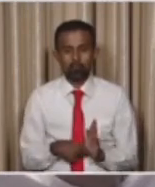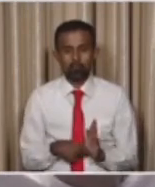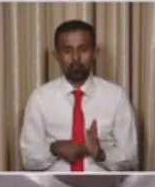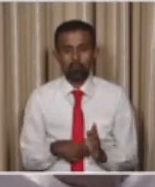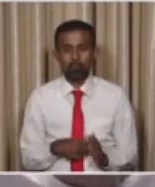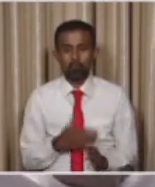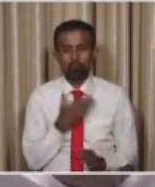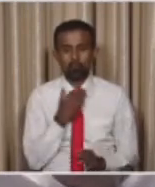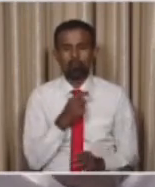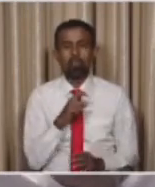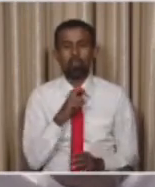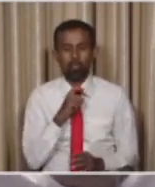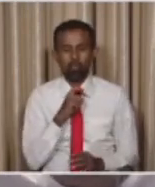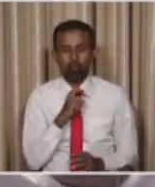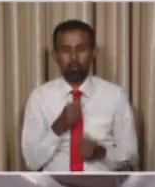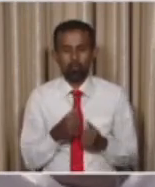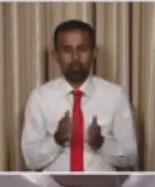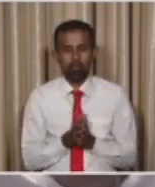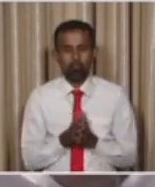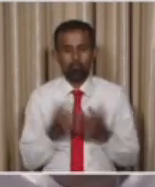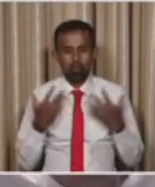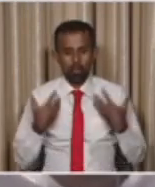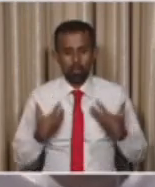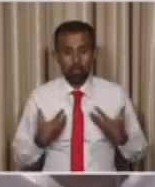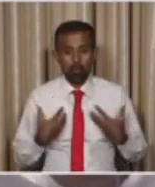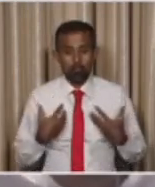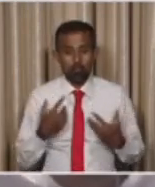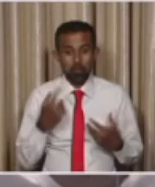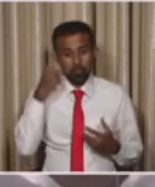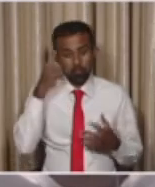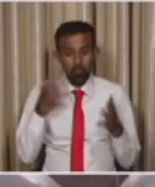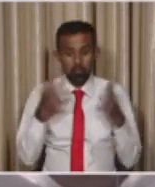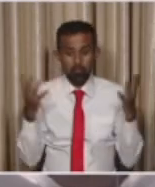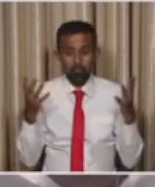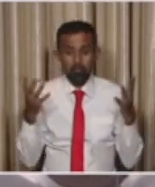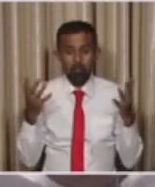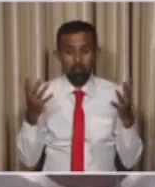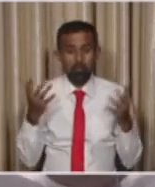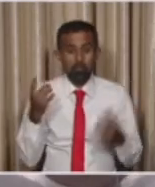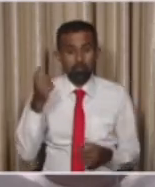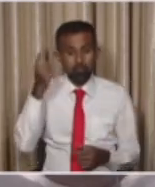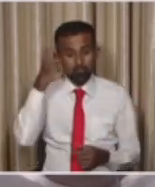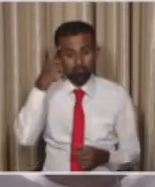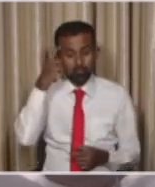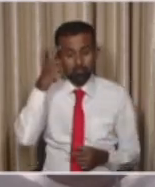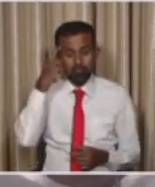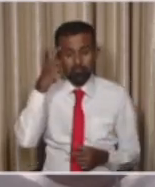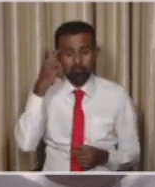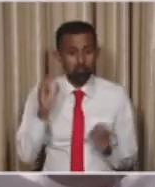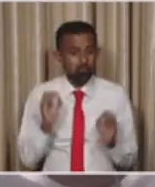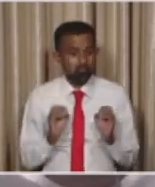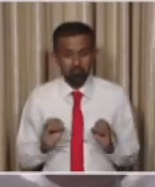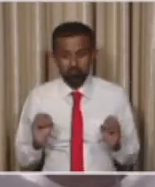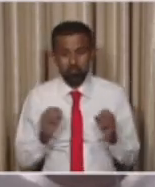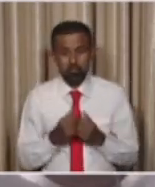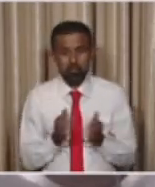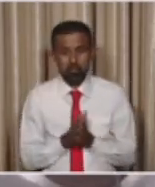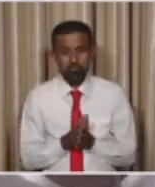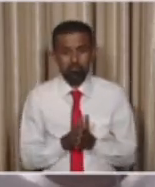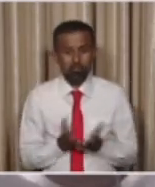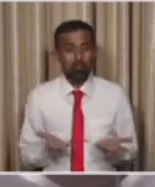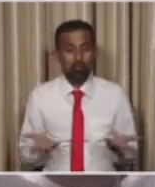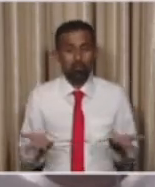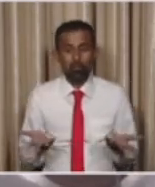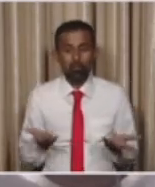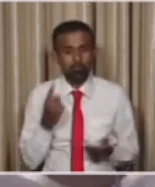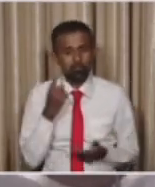බුරුලන තමන්ගේ ඇඟේ පුරාට මොලේ තියාගත්තට මෙලෝදයක් මොලයක්වත් හරි සාක්ෂියක් මොකක්වත් නැති තමන් ඉන්න තැන පරිසරන